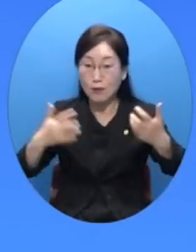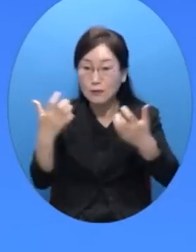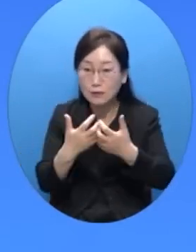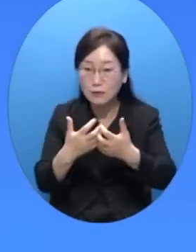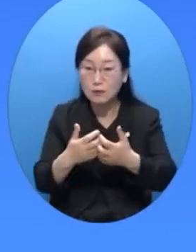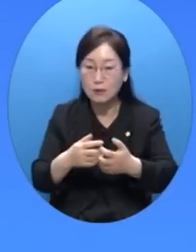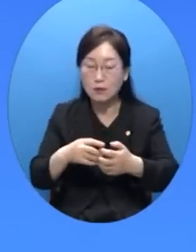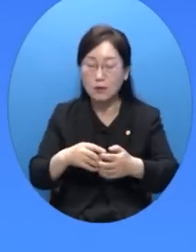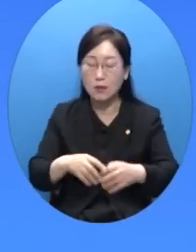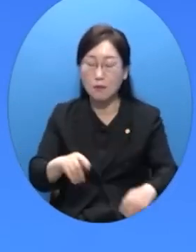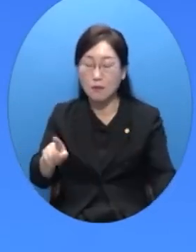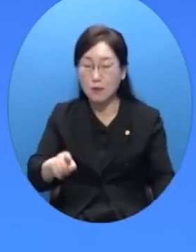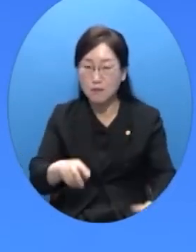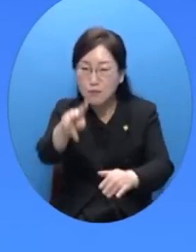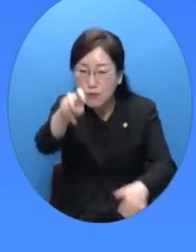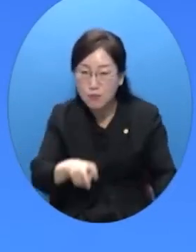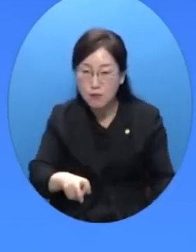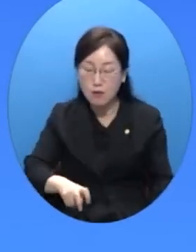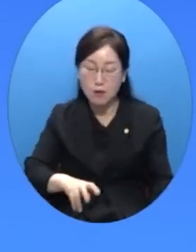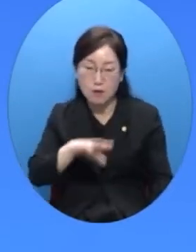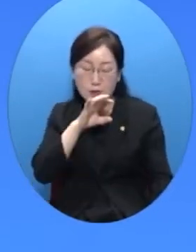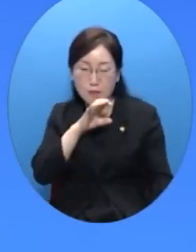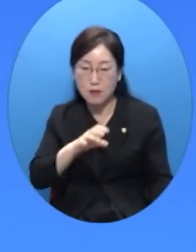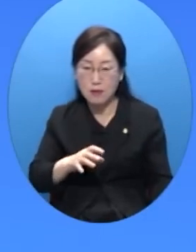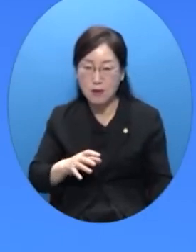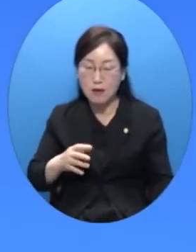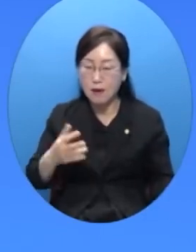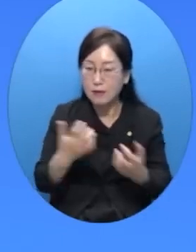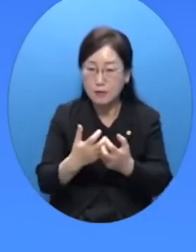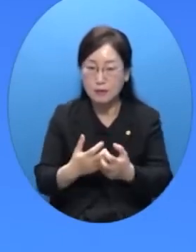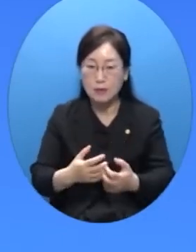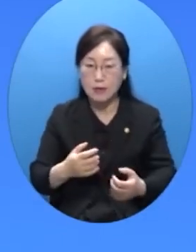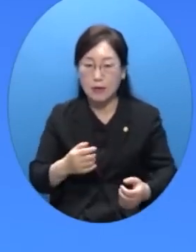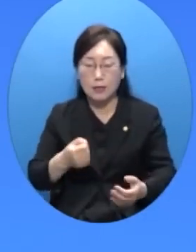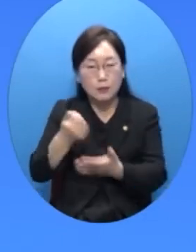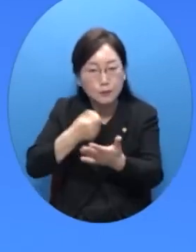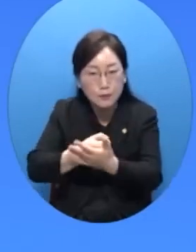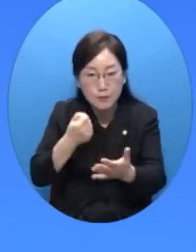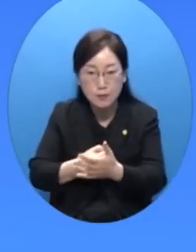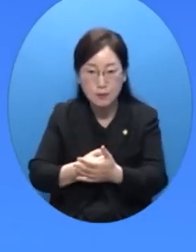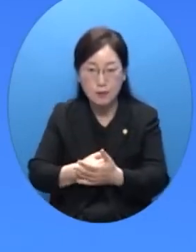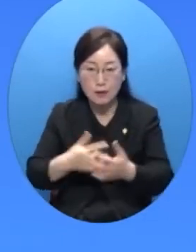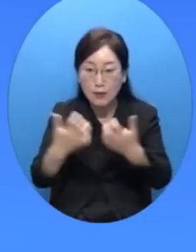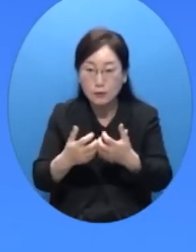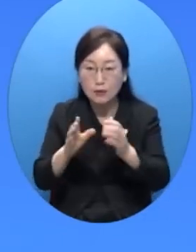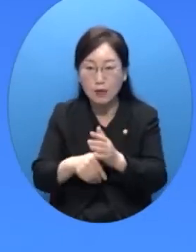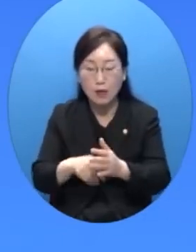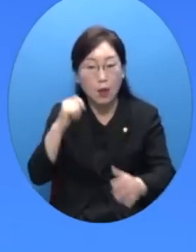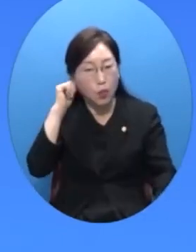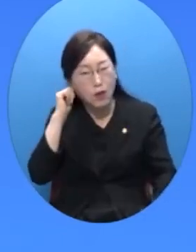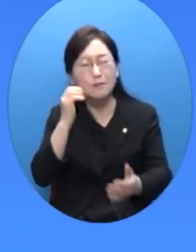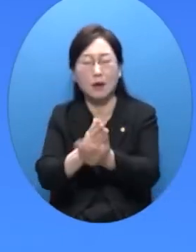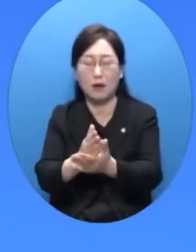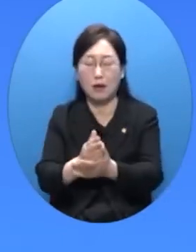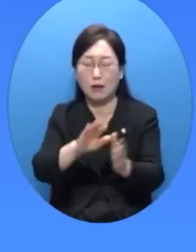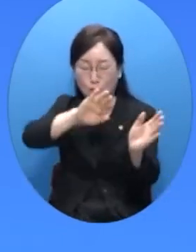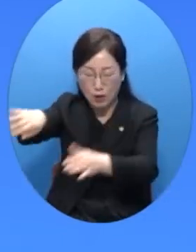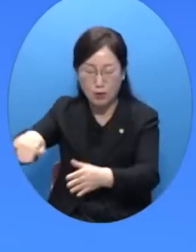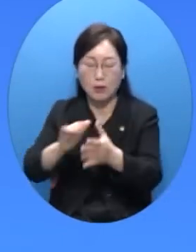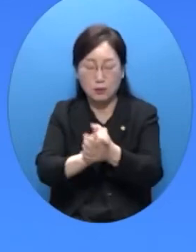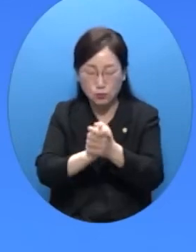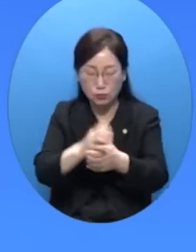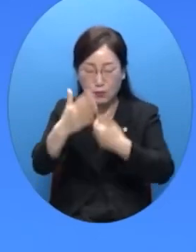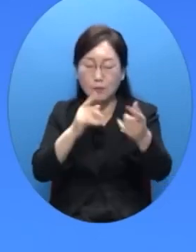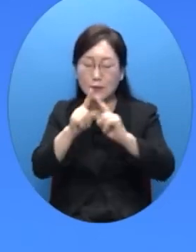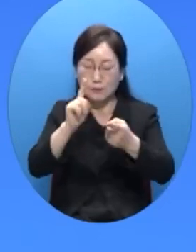마음에 미움과 엄호와 불평이 가득 찰 때, 섭섭함이 가득할 때 이것에 휘둘리면 안 됩니다. 그때는 기도할 때입니다. 말씀 보자고 엎드려